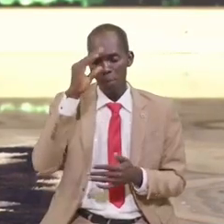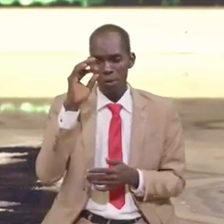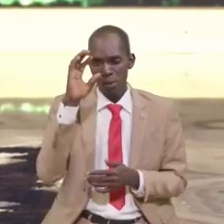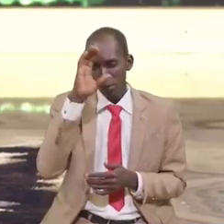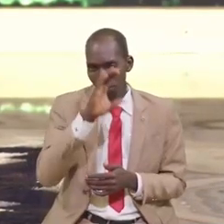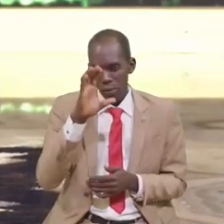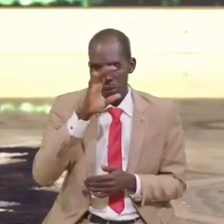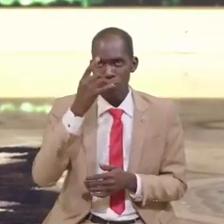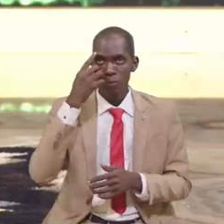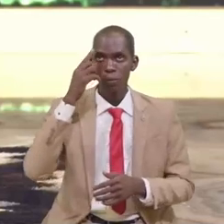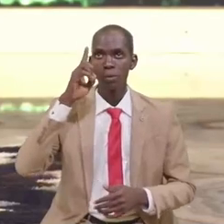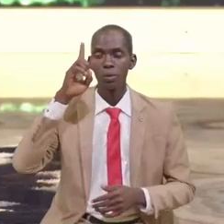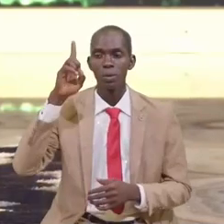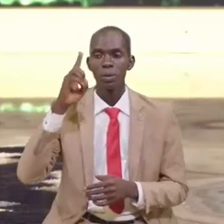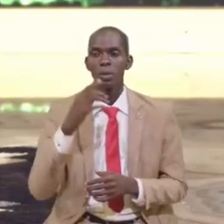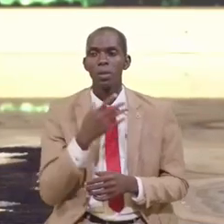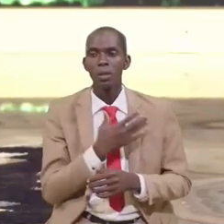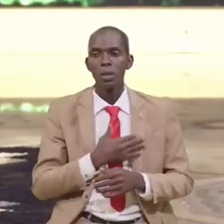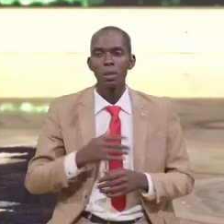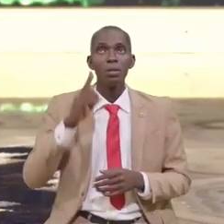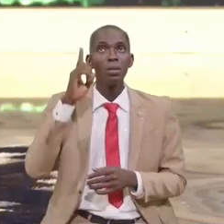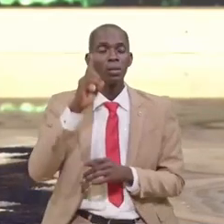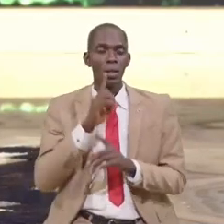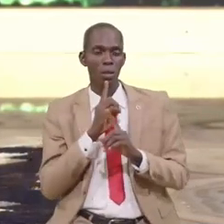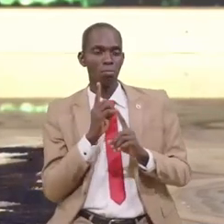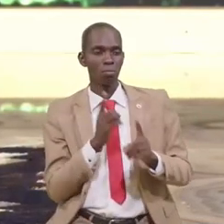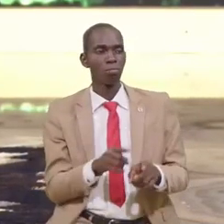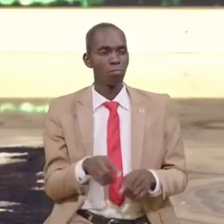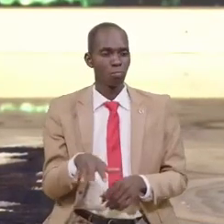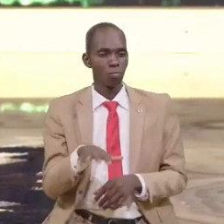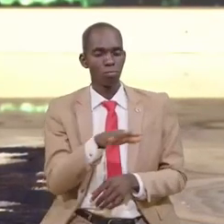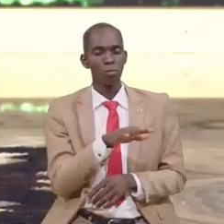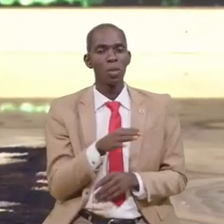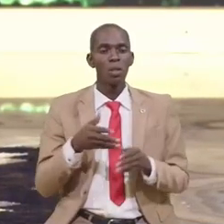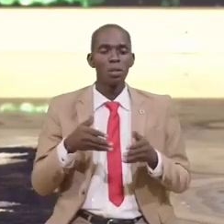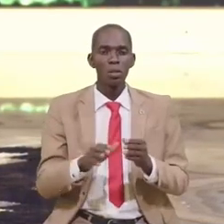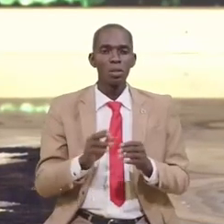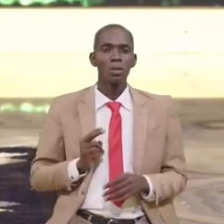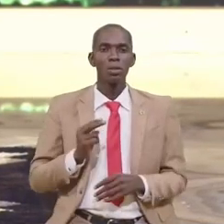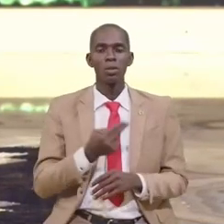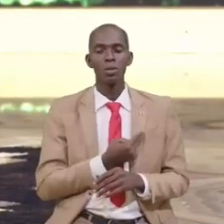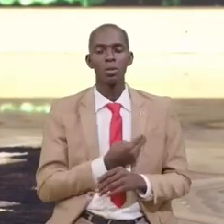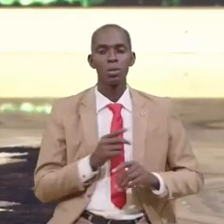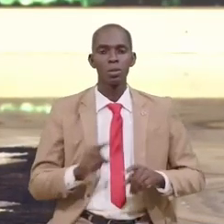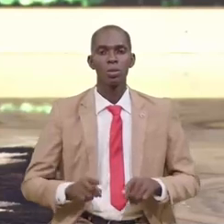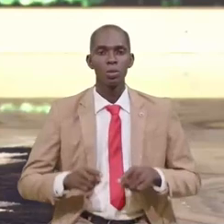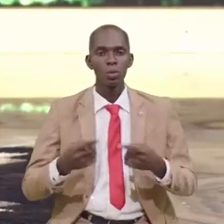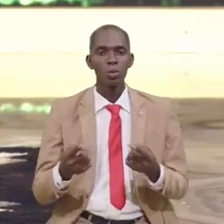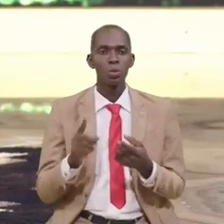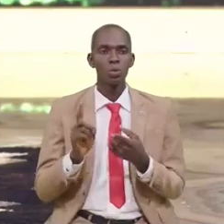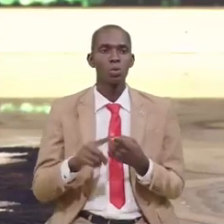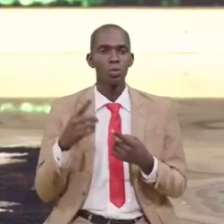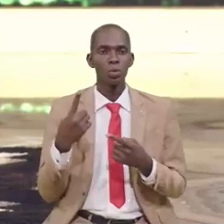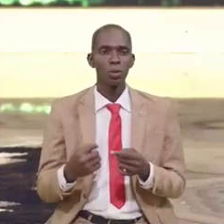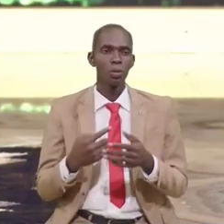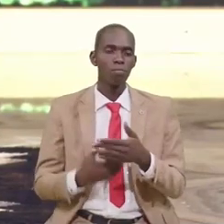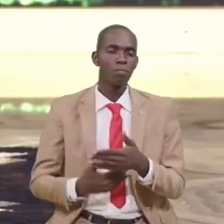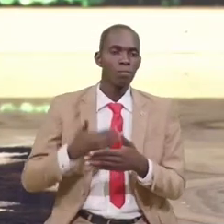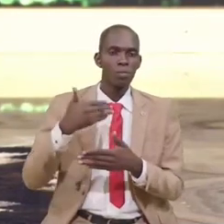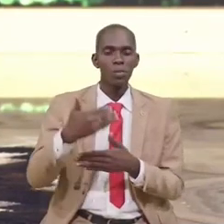cherchent. » Il leur répondit, « Allons ailleurs, dans les